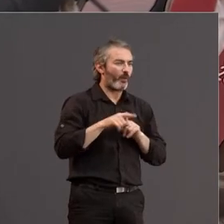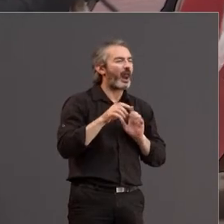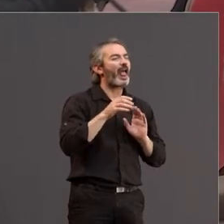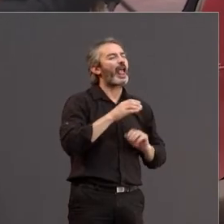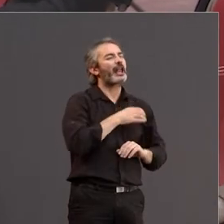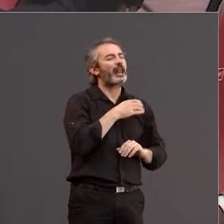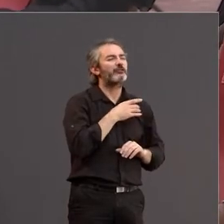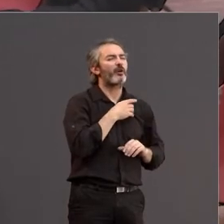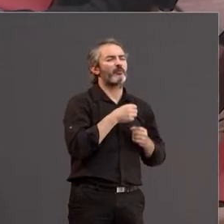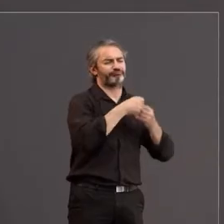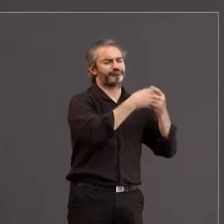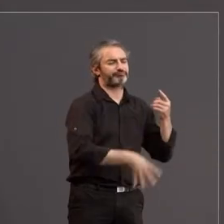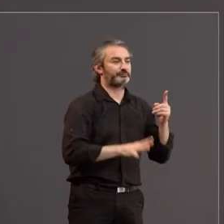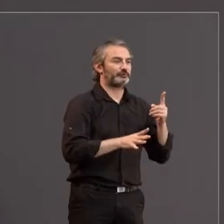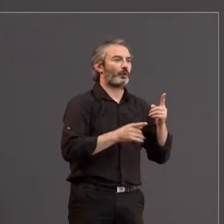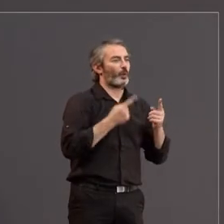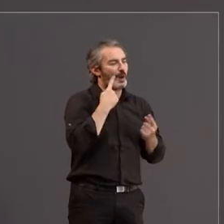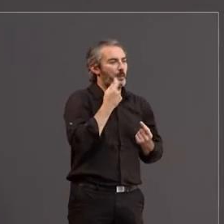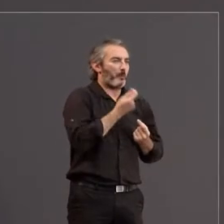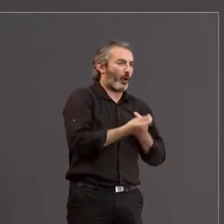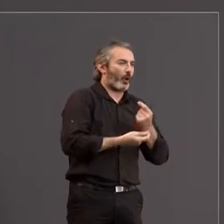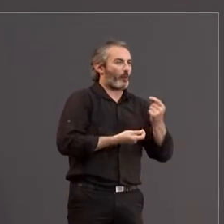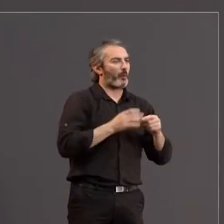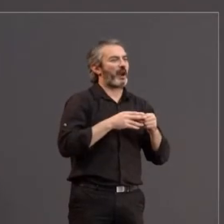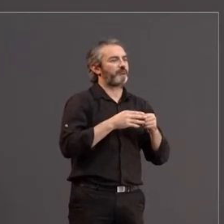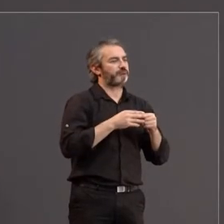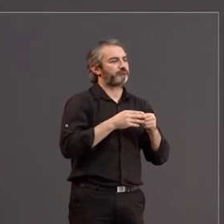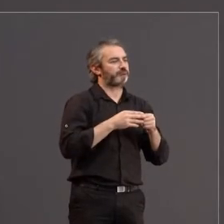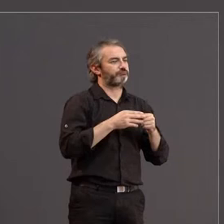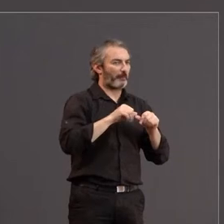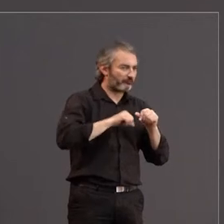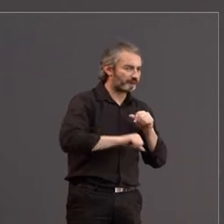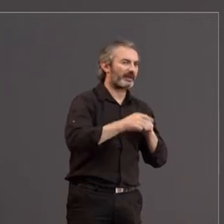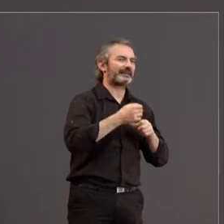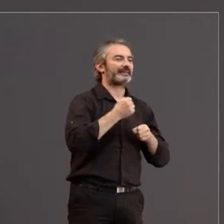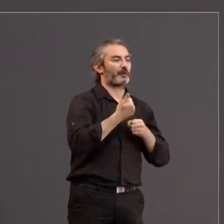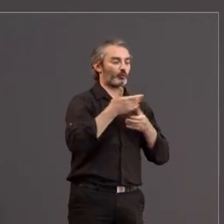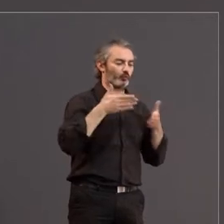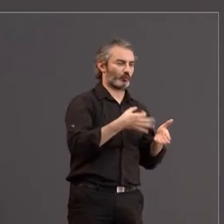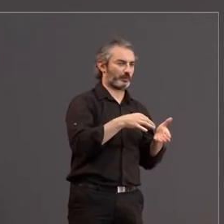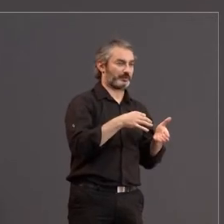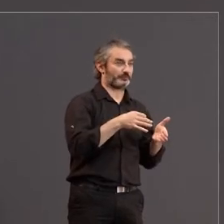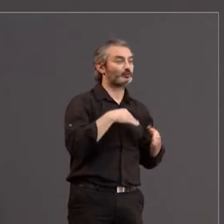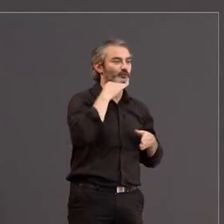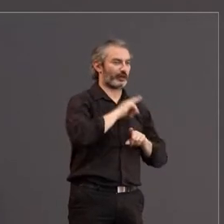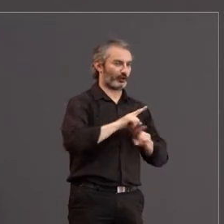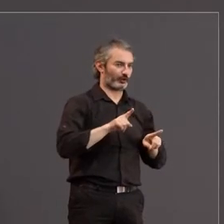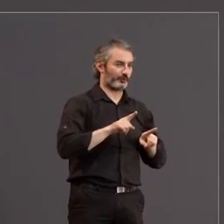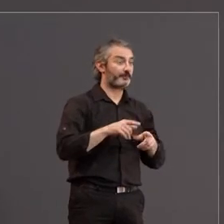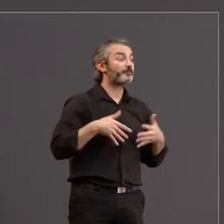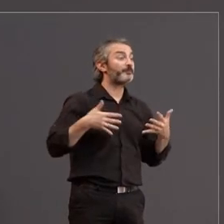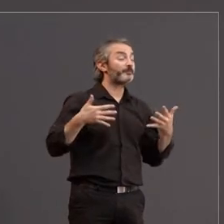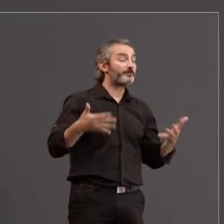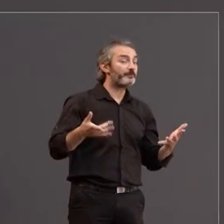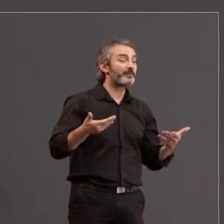clients prou suficient i prou forta com per tenir feina, no? Però bé, això em va